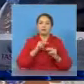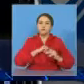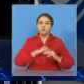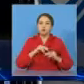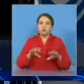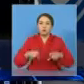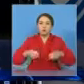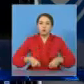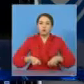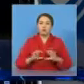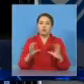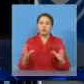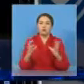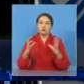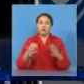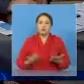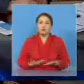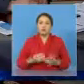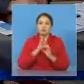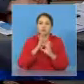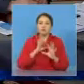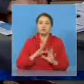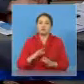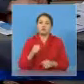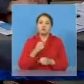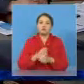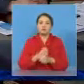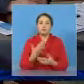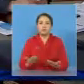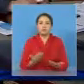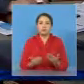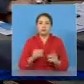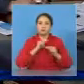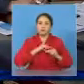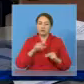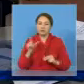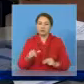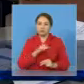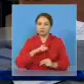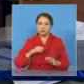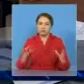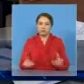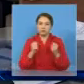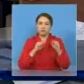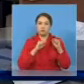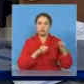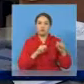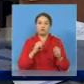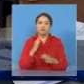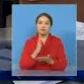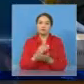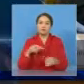құқықтарын қорғау, олардың өмір сүру сапасын жақсарту жолында жұмыс істеу. Яғни еңбек адамы өзін қолдайтын, қорғай алатын ұйымның бар